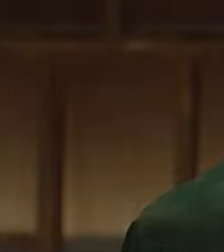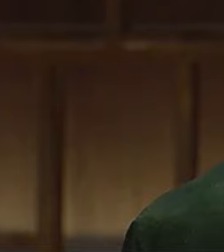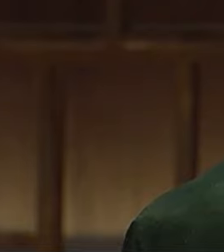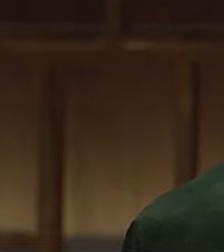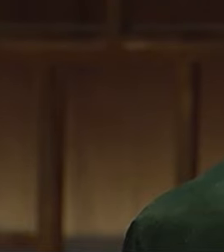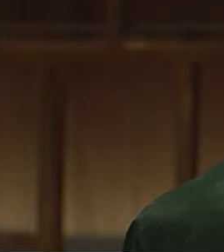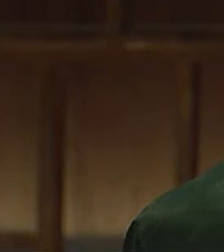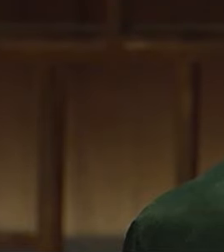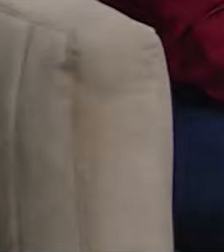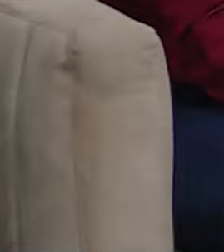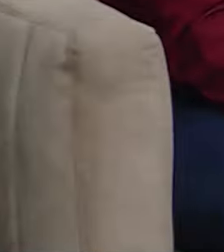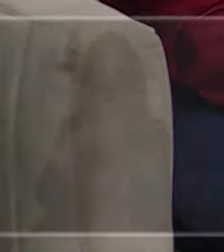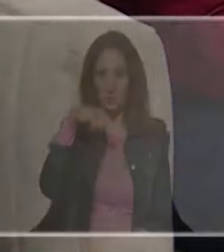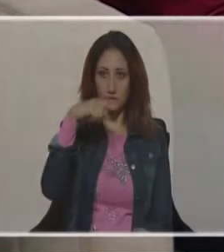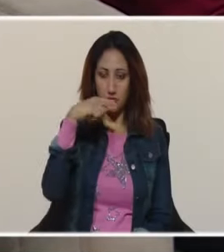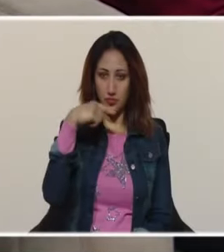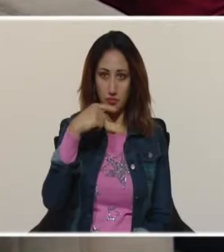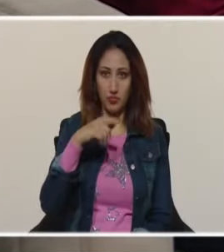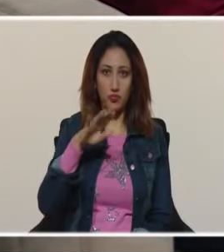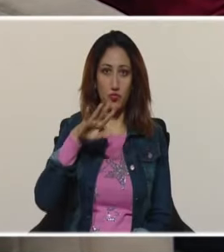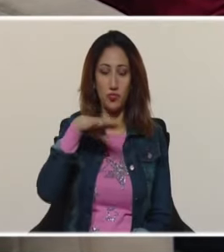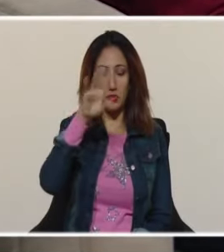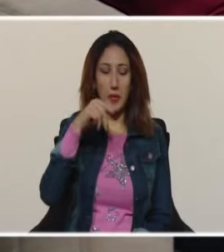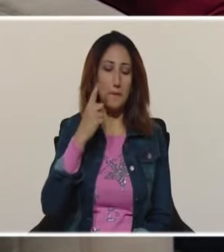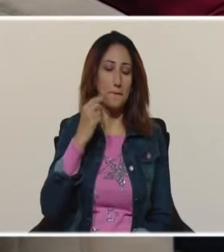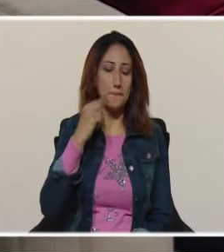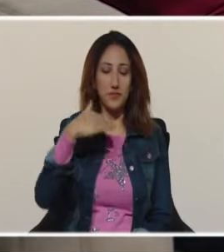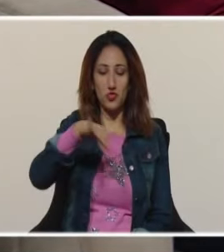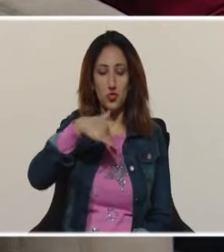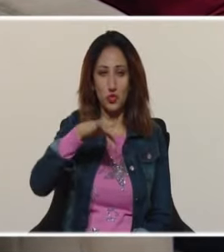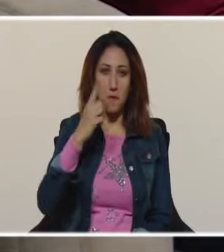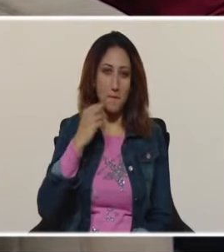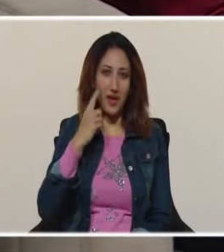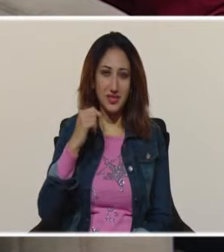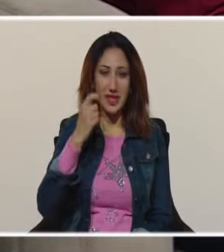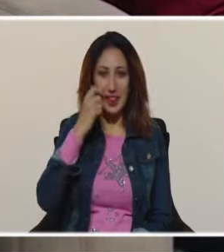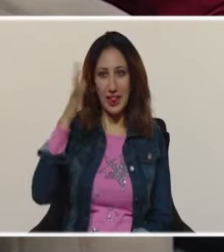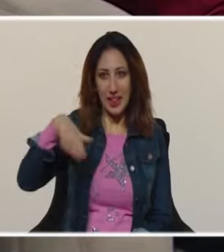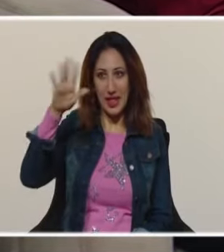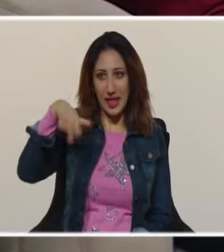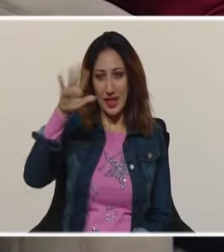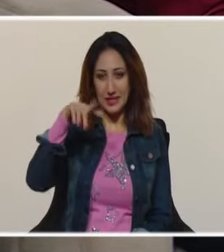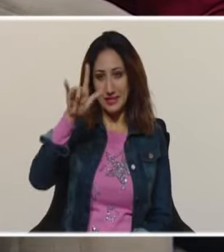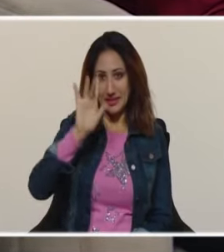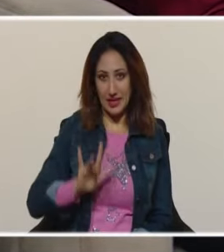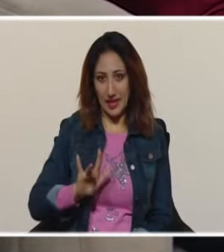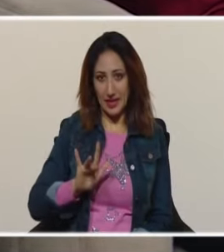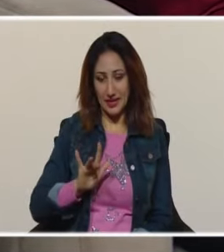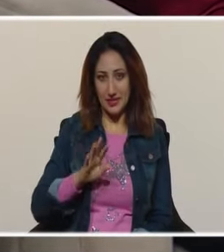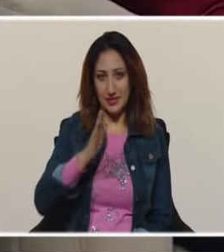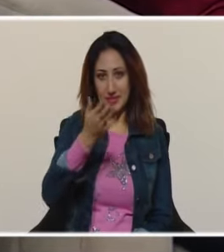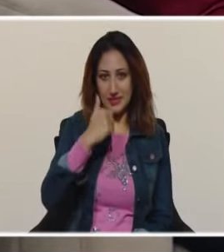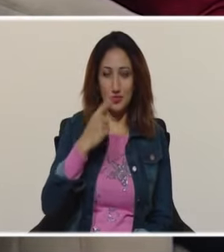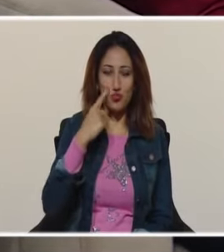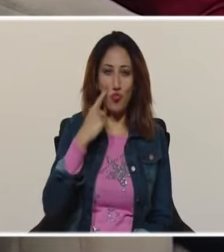ساعات تعملوا مقالب للناس في الشارع؟ بنعمل مقالب في الشارع. بقى؟ عملنا مقلب حضرتك، نزلنا في الشارع كنا في وسط البلد قاعدين، فقلت لاخويا تعالى نقوم نعمل